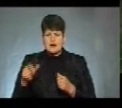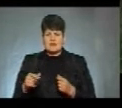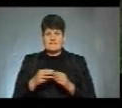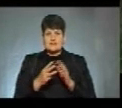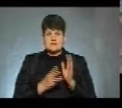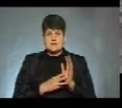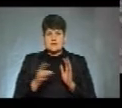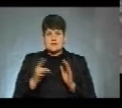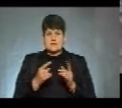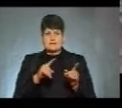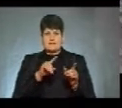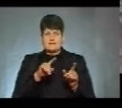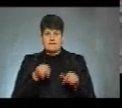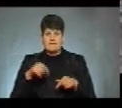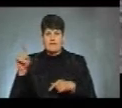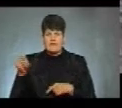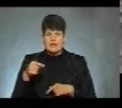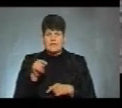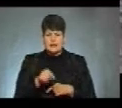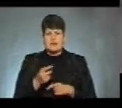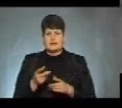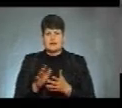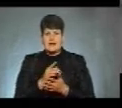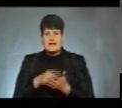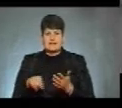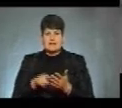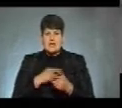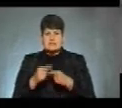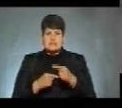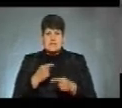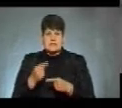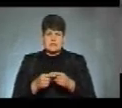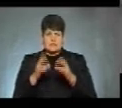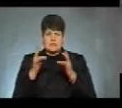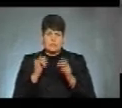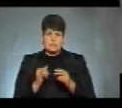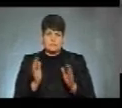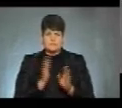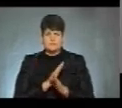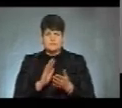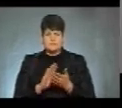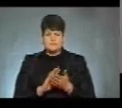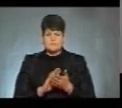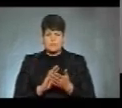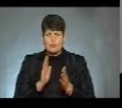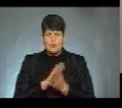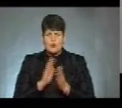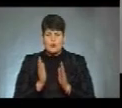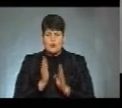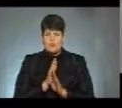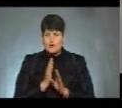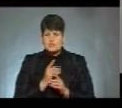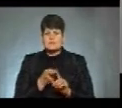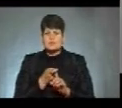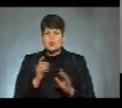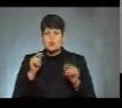до ліквідації наслідків негоди, повідомив перший заступник начальника пожежно-рятувальної служби області Ігор Павук. Через дощі та